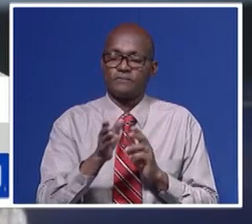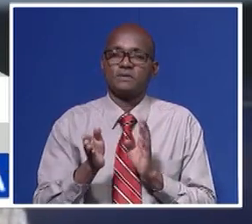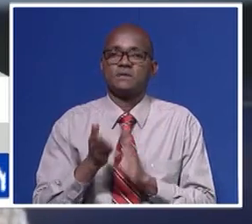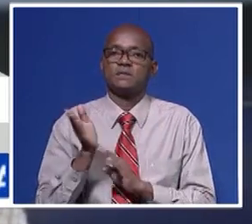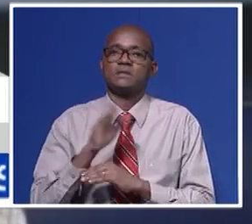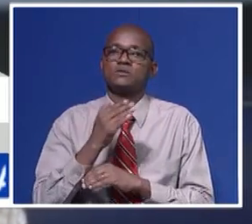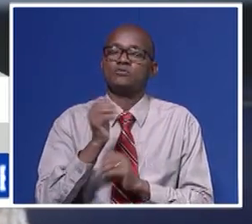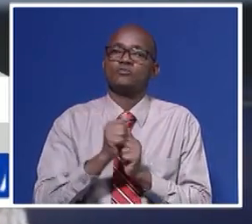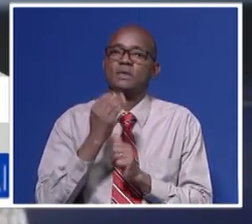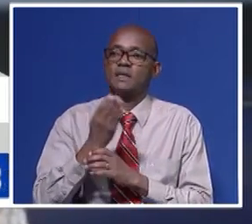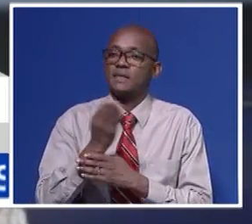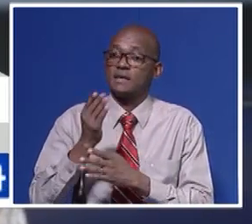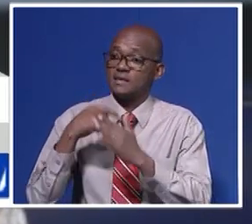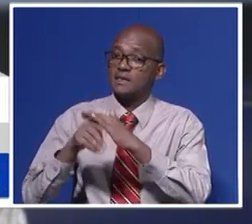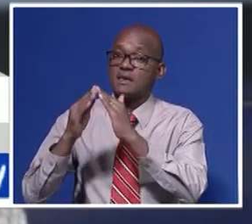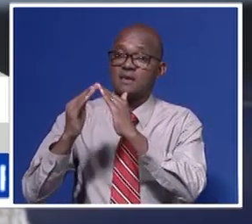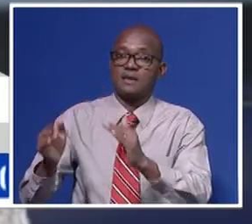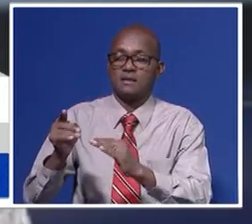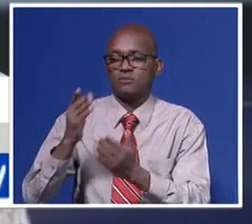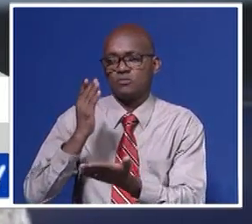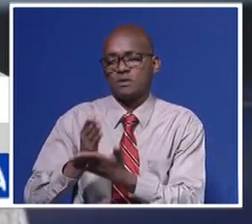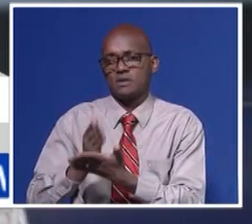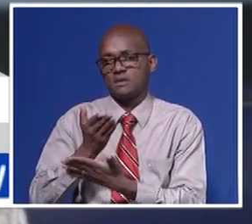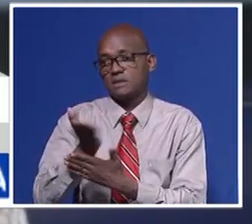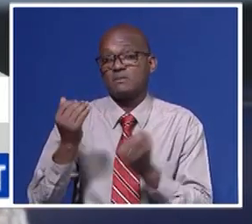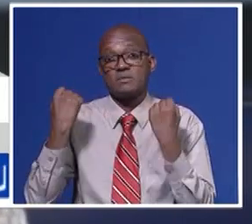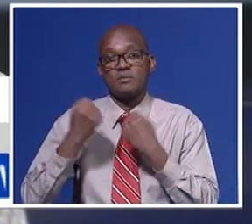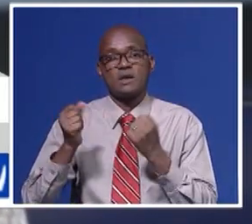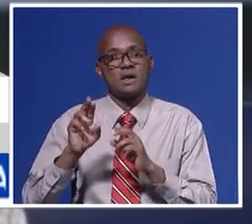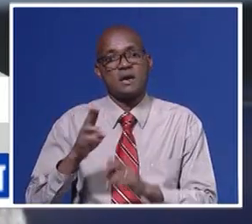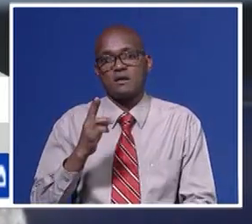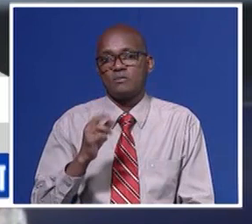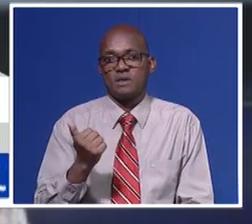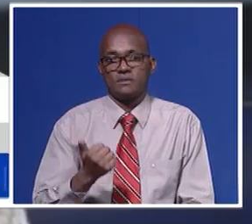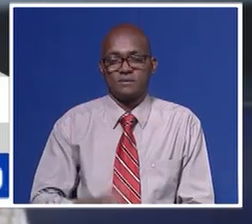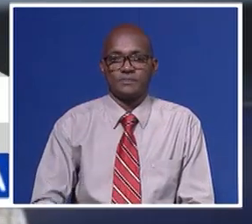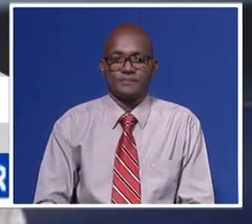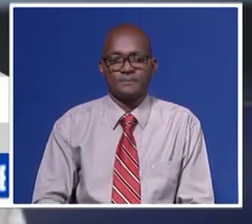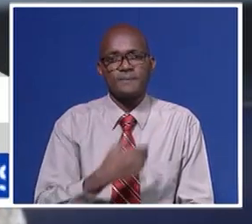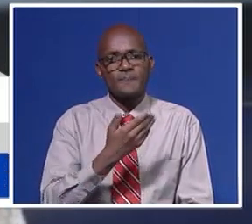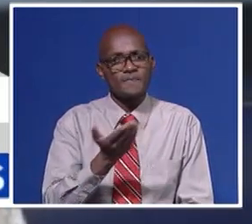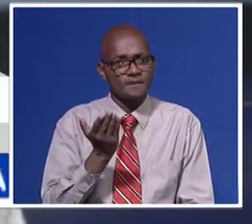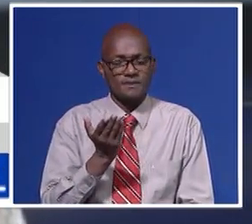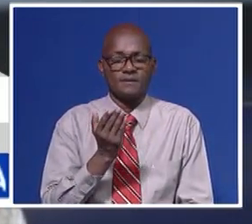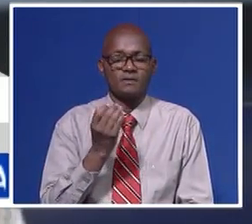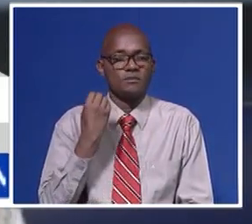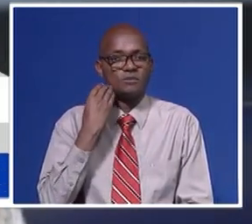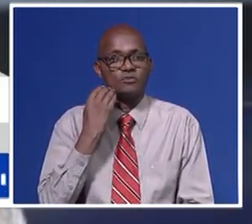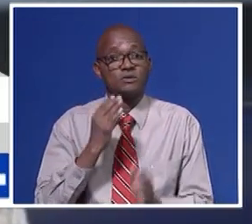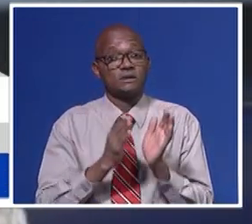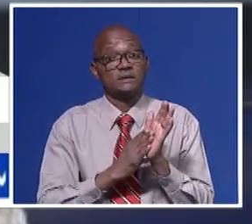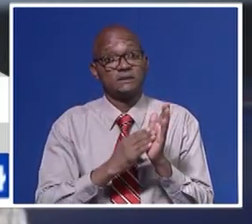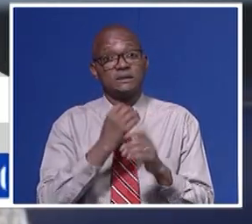tujihakishie kama kweli amepona au bado. Na kwa taarifa nyingine za hivi karibuni, wagonjwa zaidi ya 91 nchini South